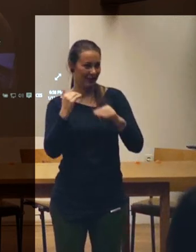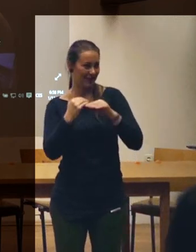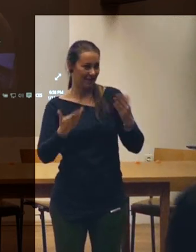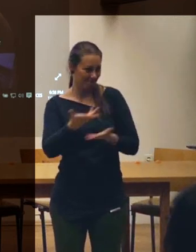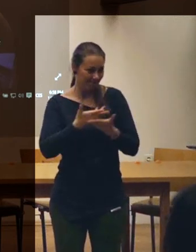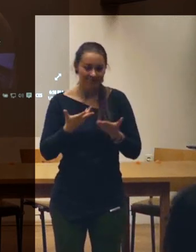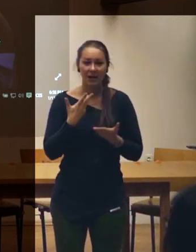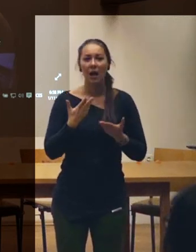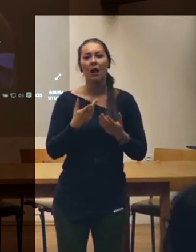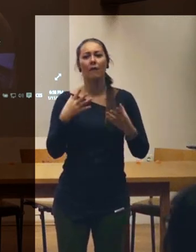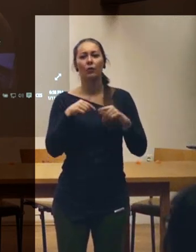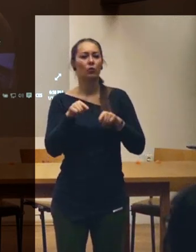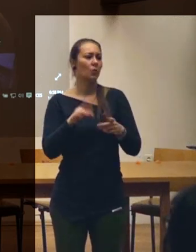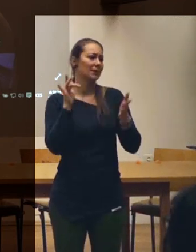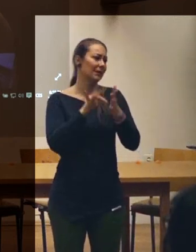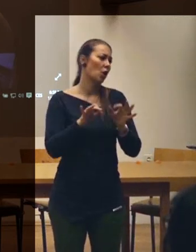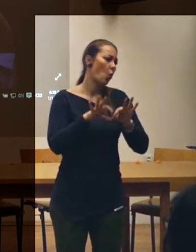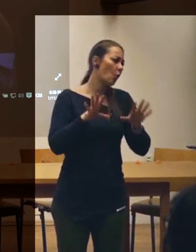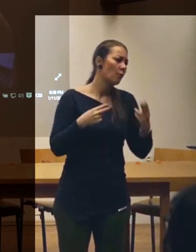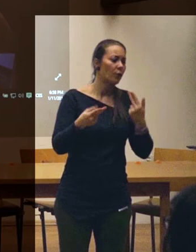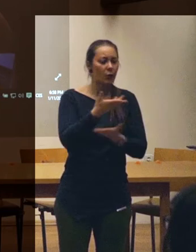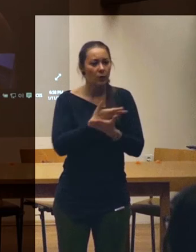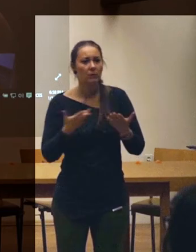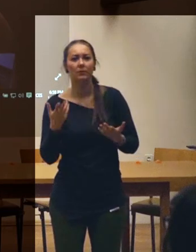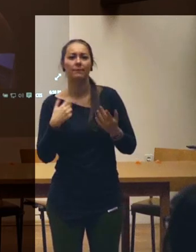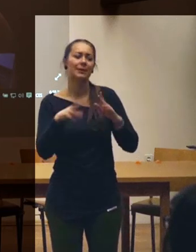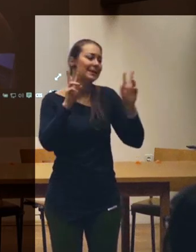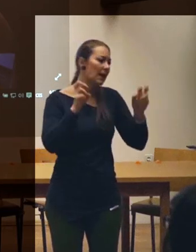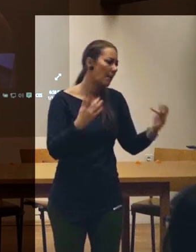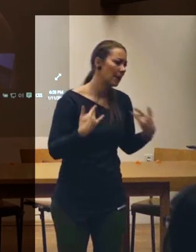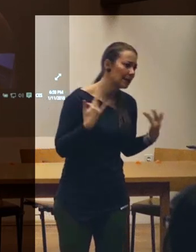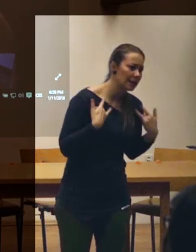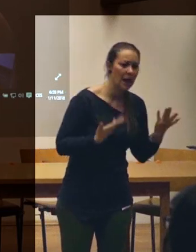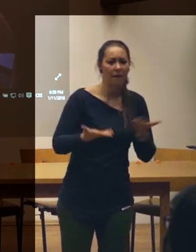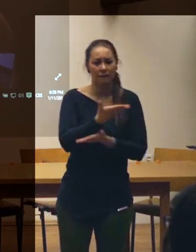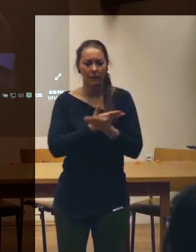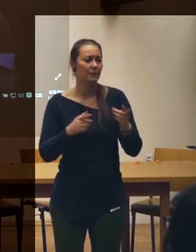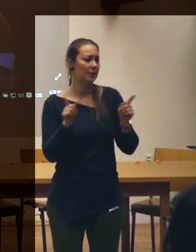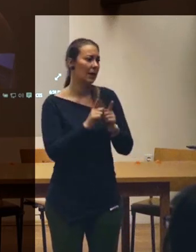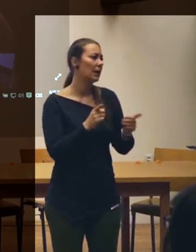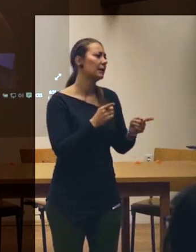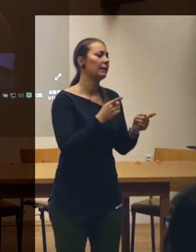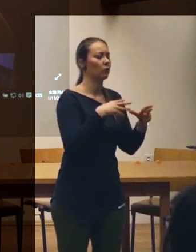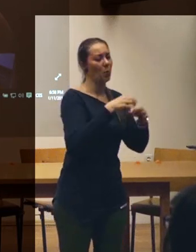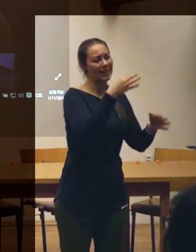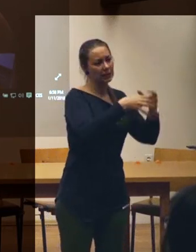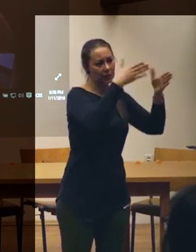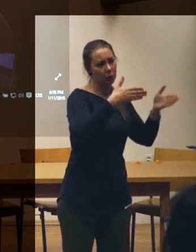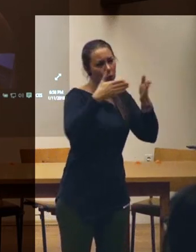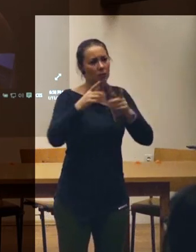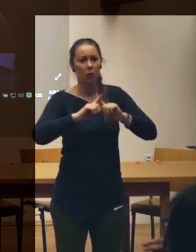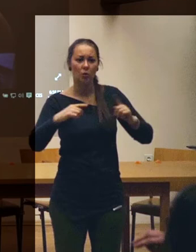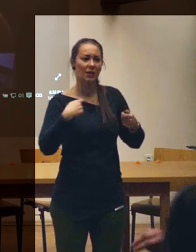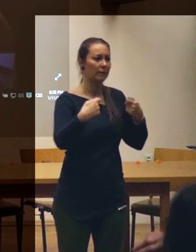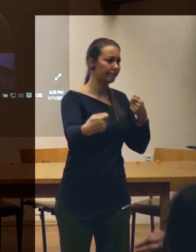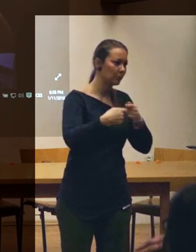kde sme vlastne sa snažili akoby dekonštruovať troška pojmy zdravia, vzťah k inštitucionálnej praxi zdravotnej,